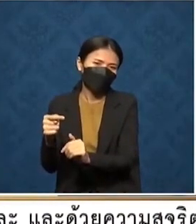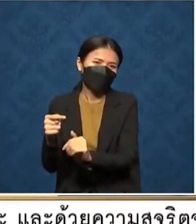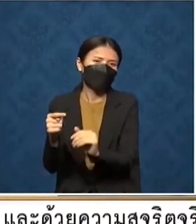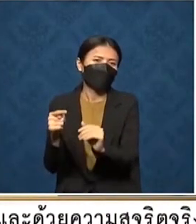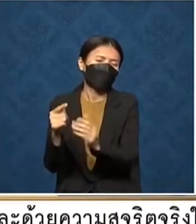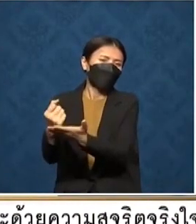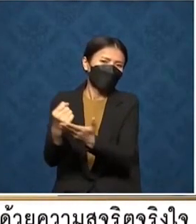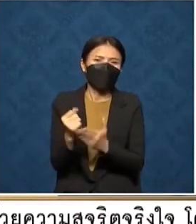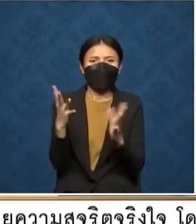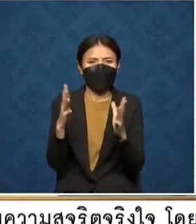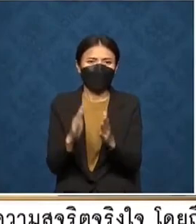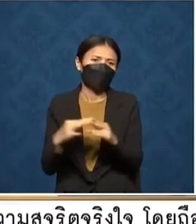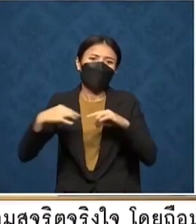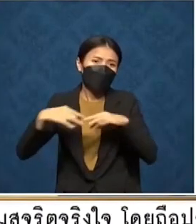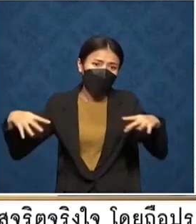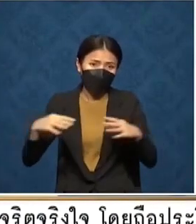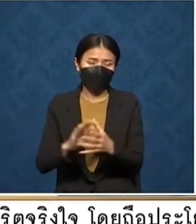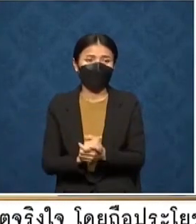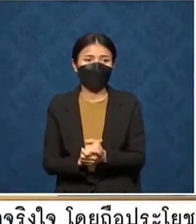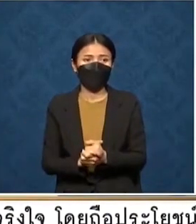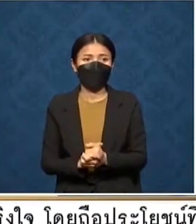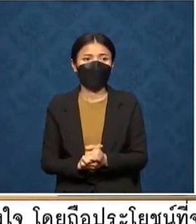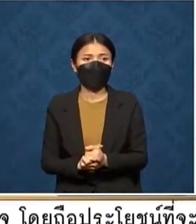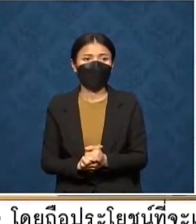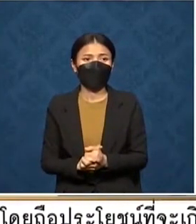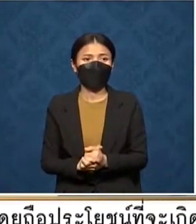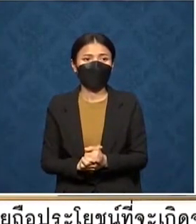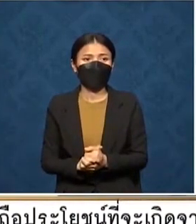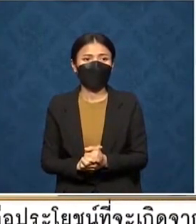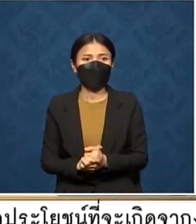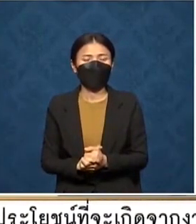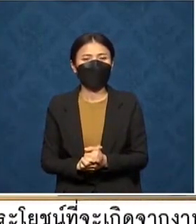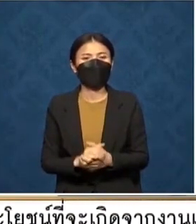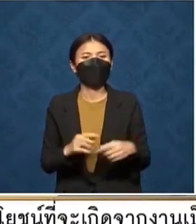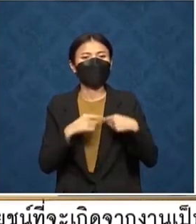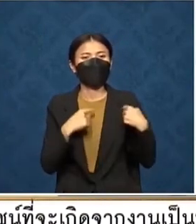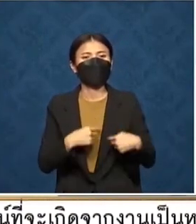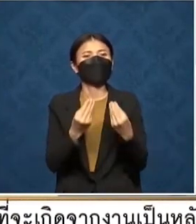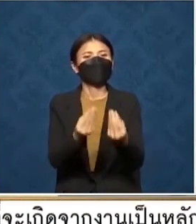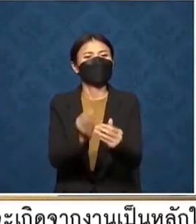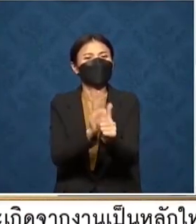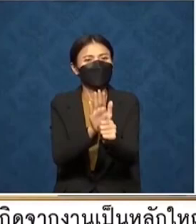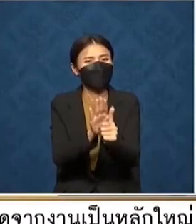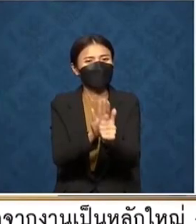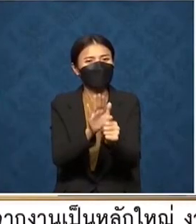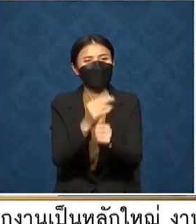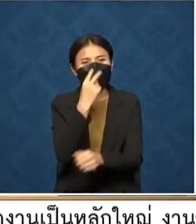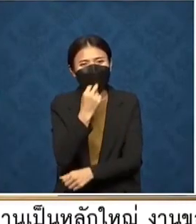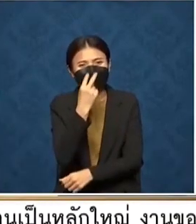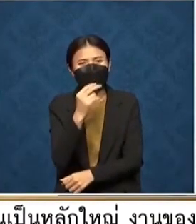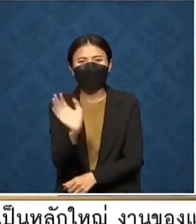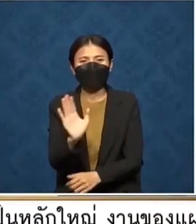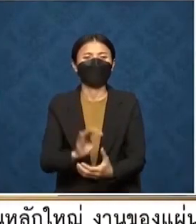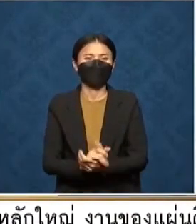ครับ เพราะมันหยุดยั้งไม่ได้เพราะมันเป็นพัฒนาการไปทางสังคมอันนี ้ครับ แต่ที่บริสุทธิ์ทุกคนก็เลยคิดว่าเอาละมันจำเป็นก็ต้องทำให ้